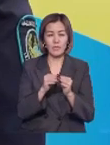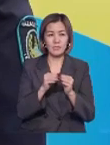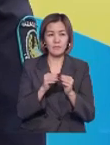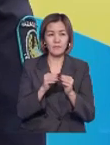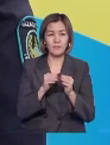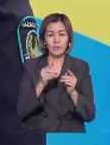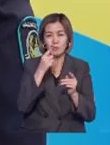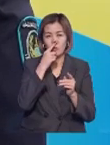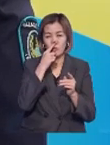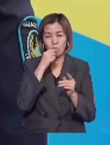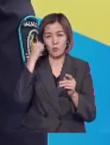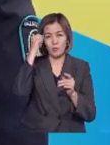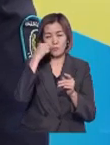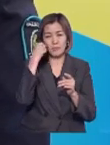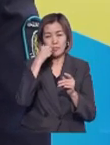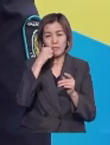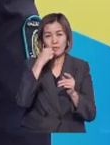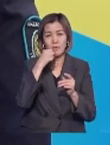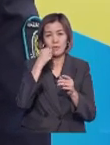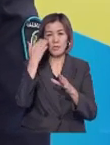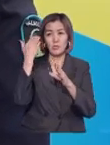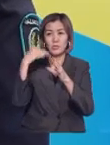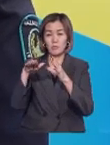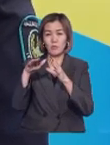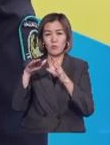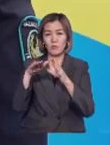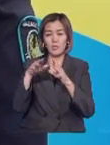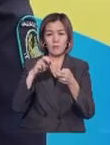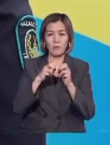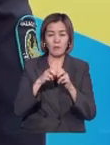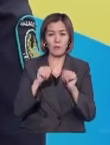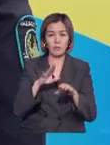оны Өзбекстан Республикасына экстрадициялау туралы мәселе қаралуда.